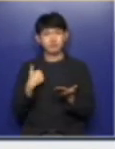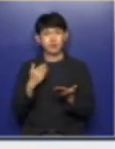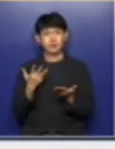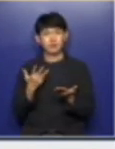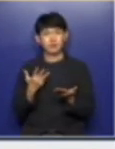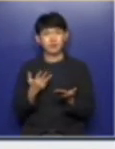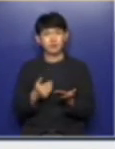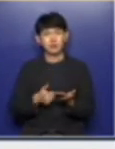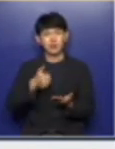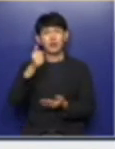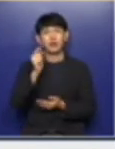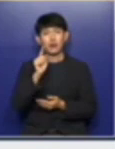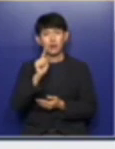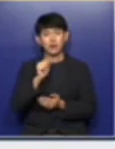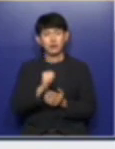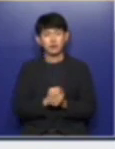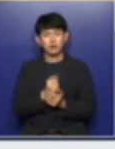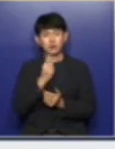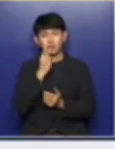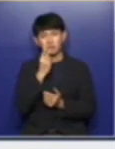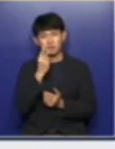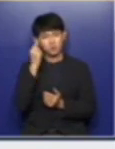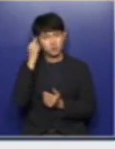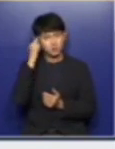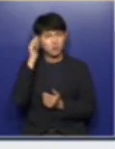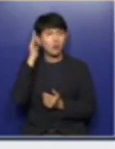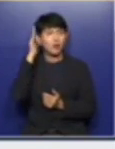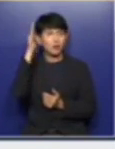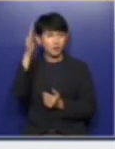จะได้อะไรซึ่งเป็นสิ่งที่คาดการไปในอนาคต